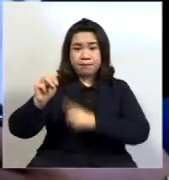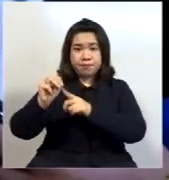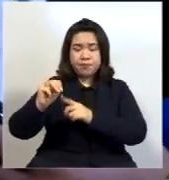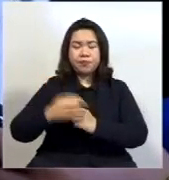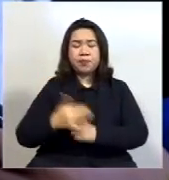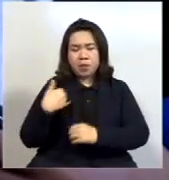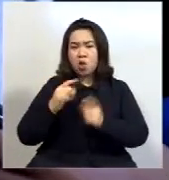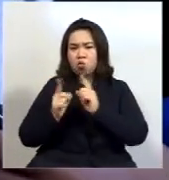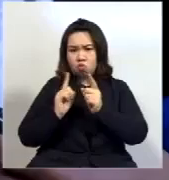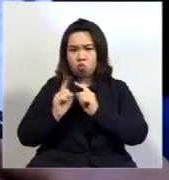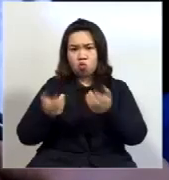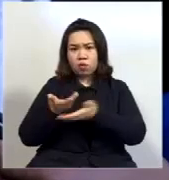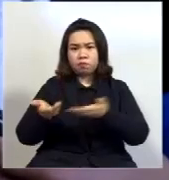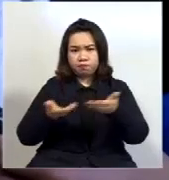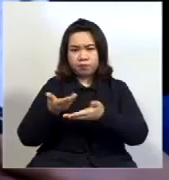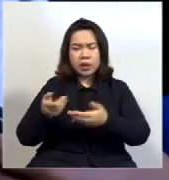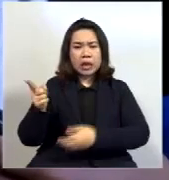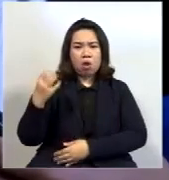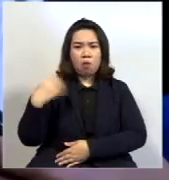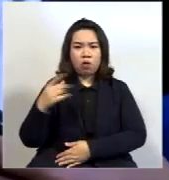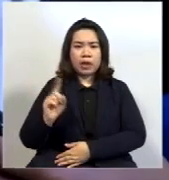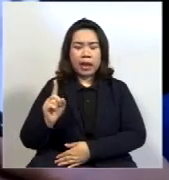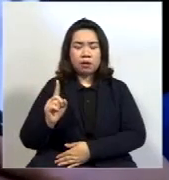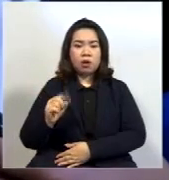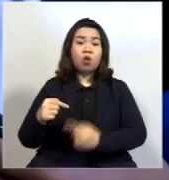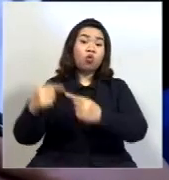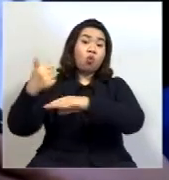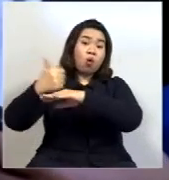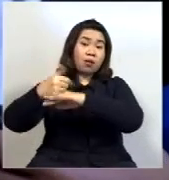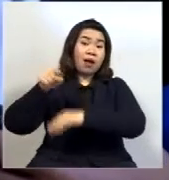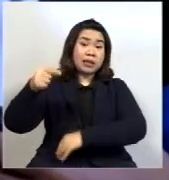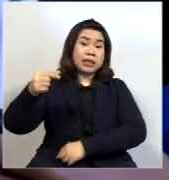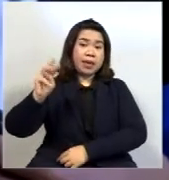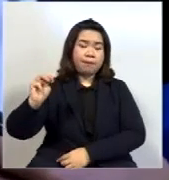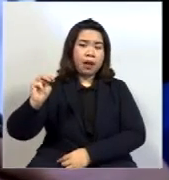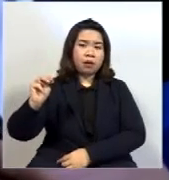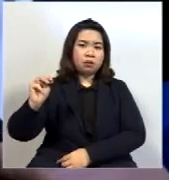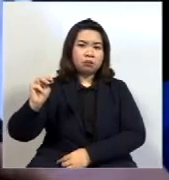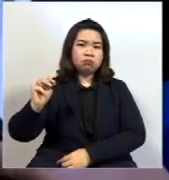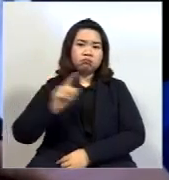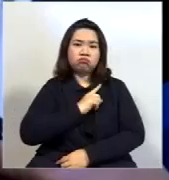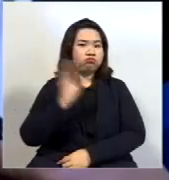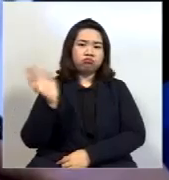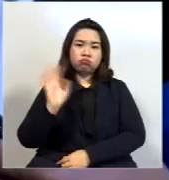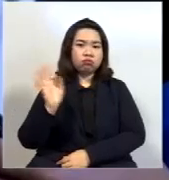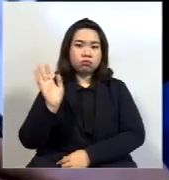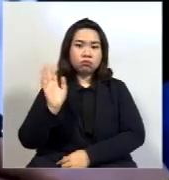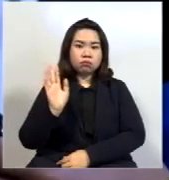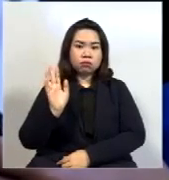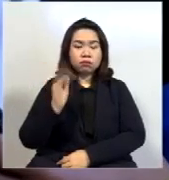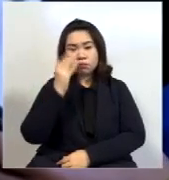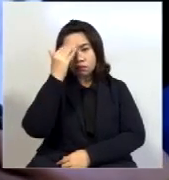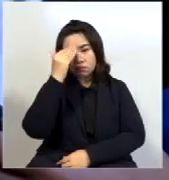มาซึ่งเขาก็บอกว่าทางผู้บริหารของบริษัท GM เนี่ยไม่รับผิดชอบ